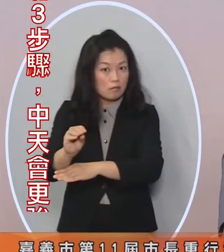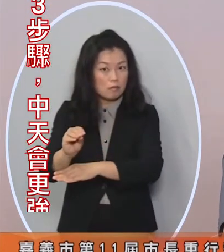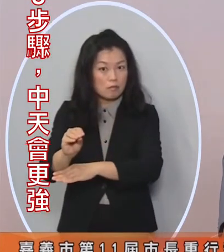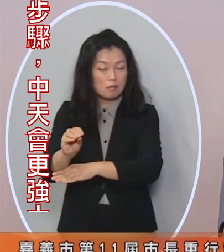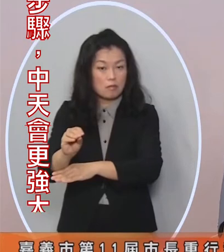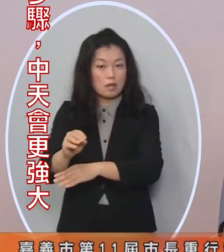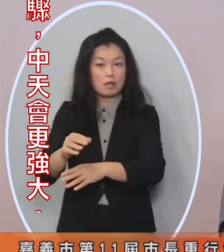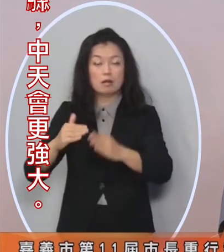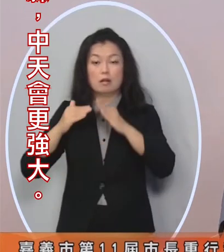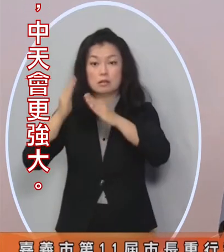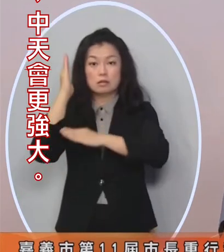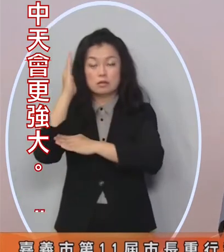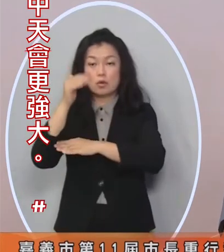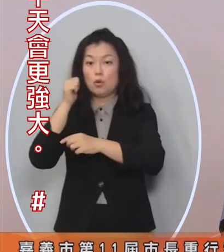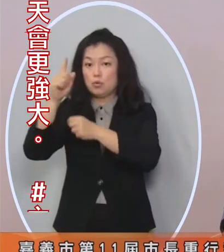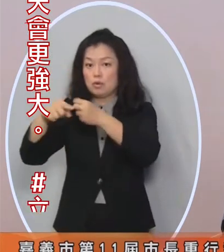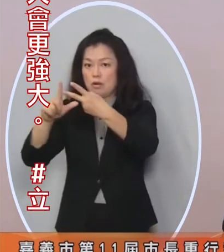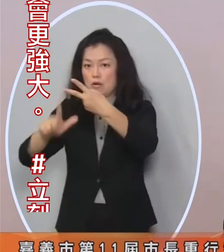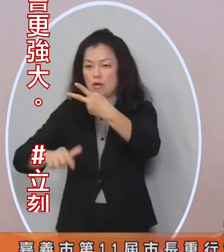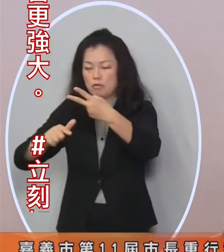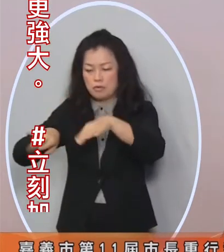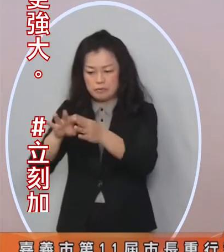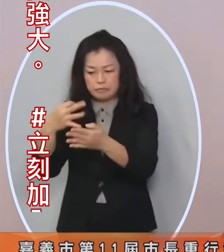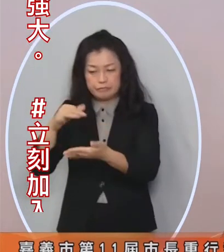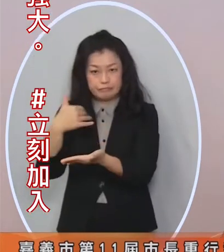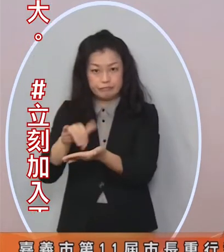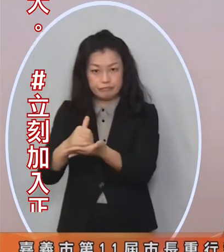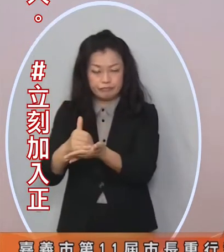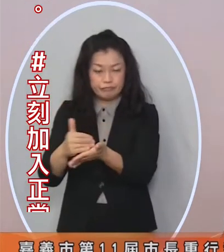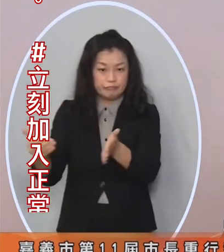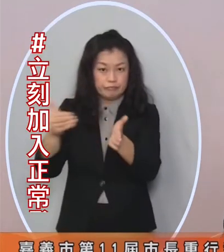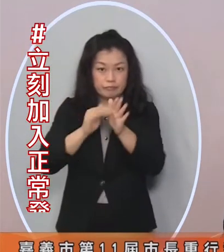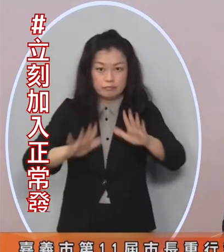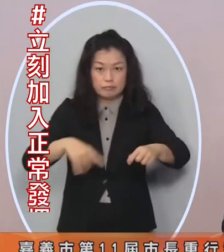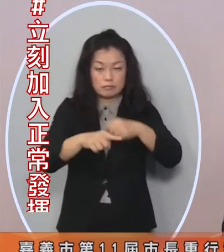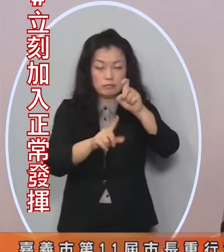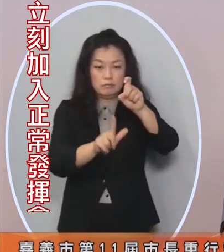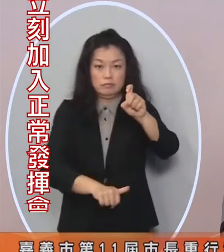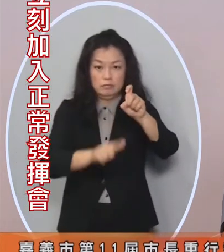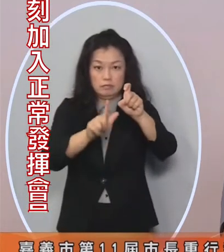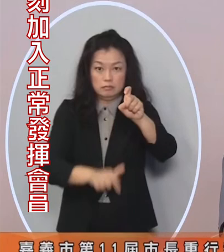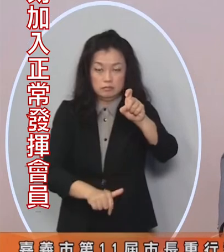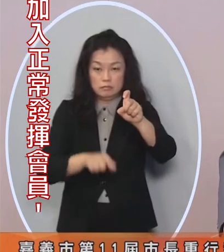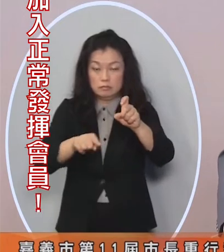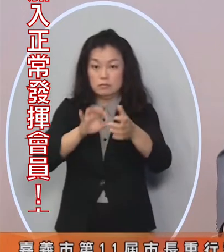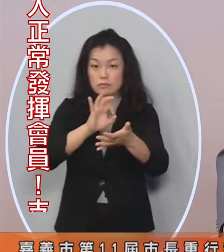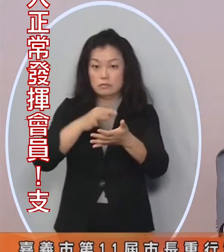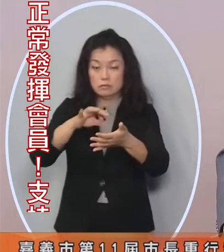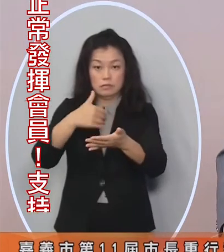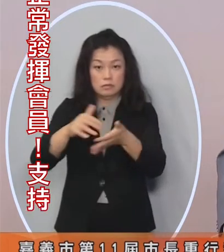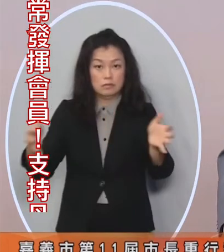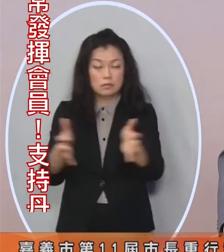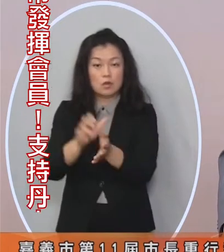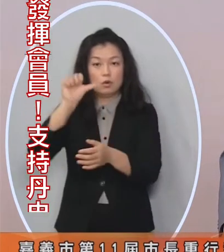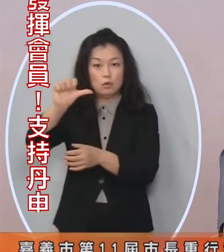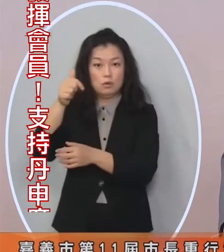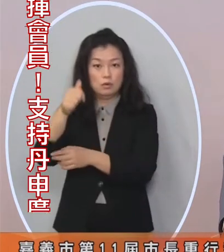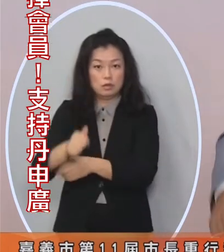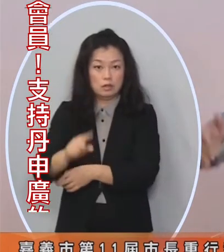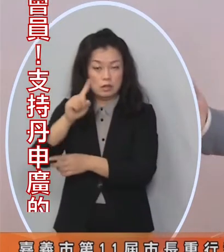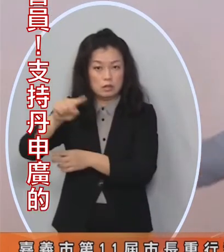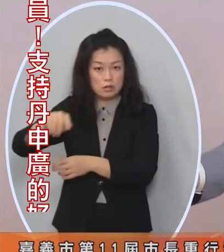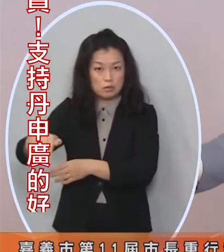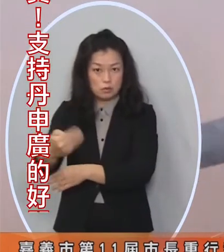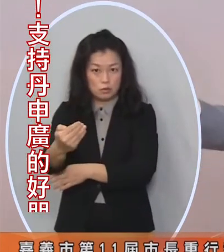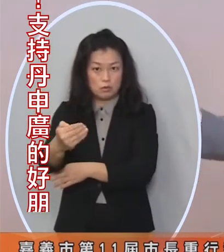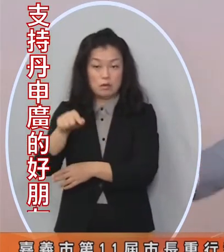政府从去年的2月开始编，编到今年的10月，总共编了5亿1900万。哦，所